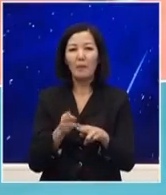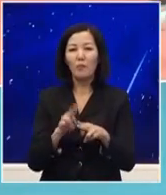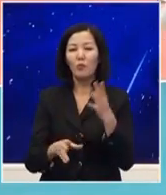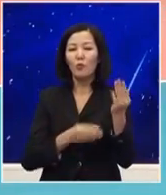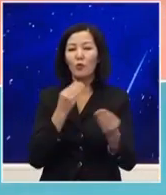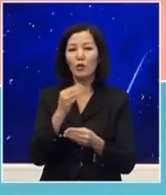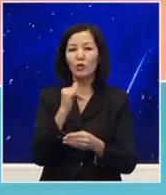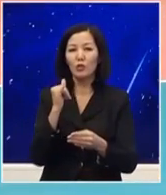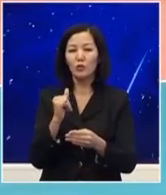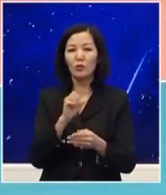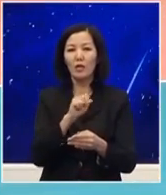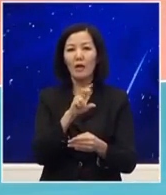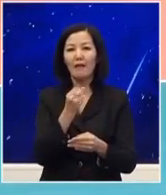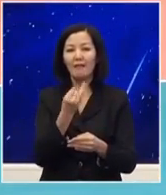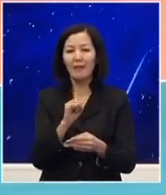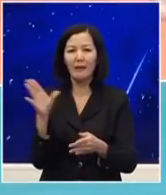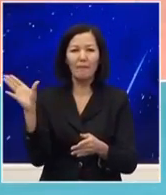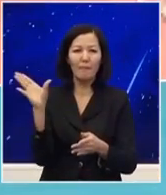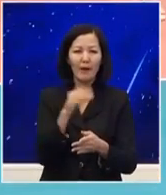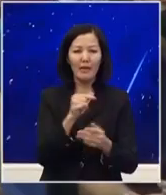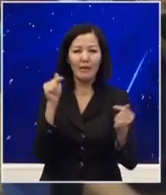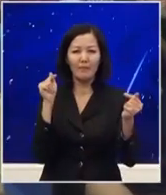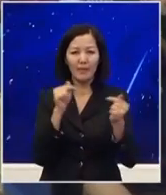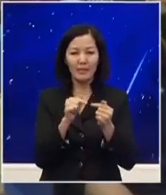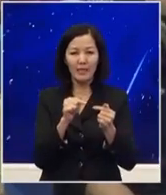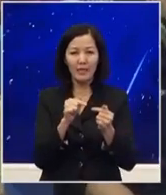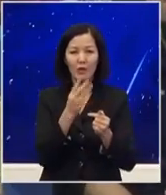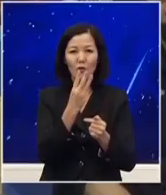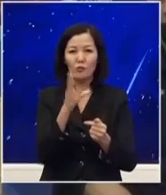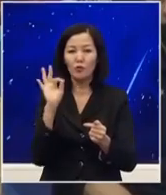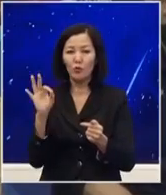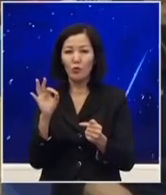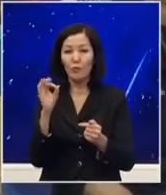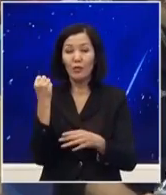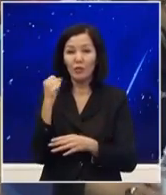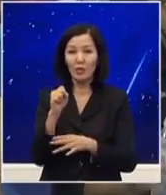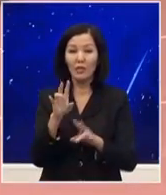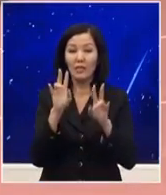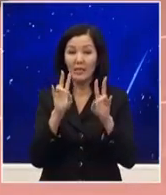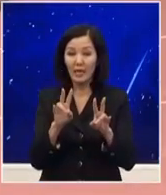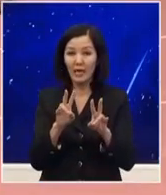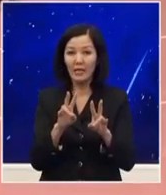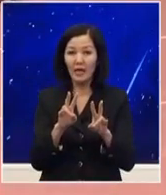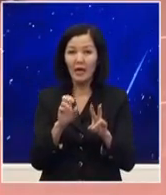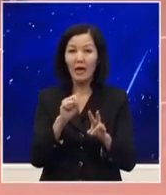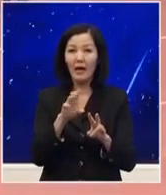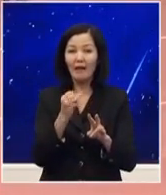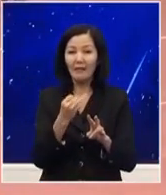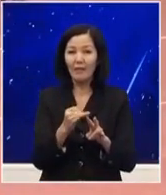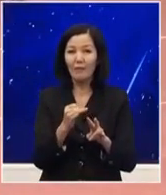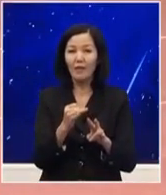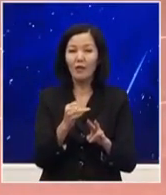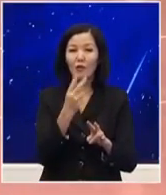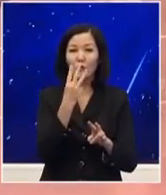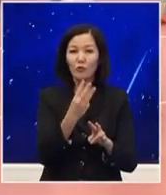Жетісу командасы Алтай клубынан басқа бәсекелестерінің барлығын 3-2 есебімен жеңді. Тек шығыс қазақстандықтарға 3-1